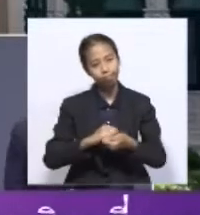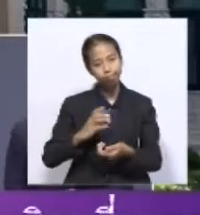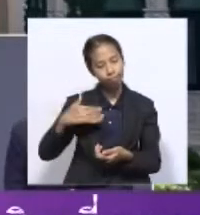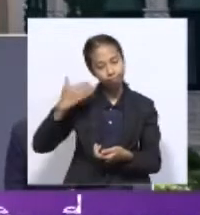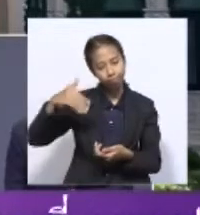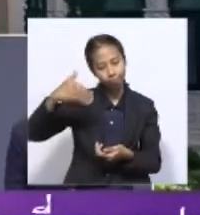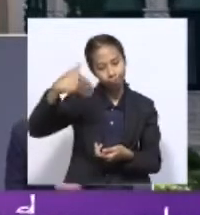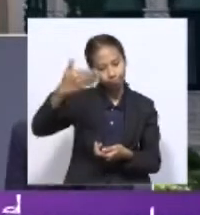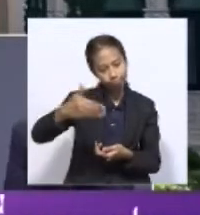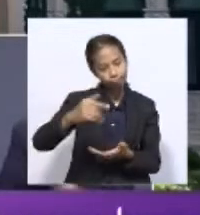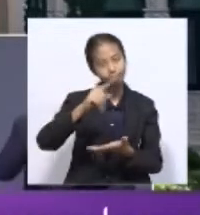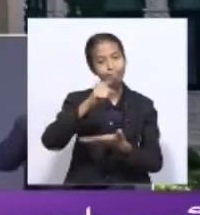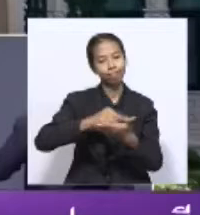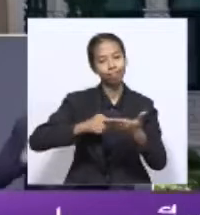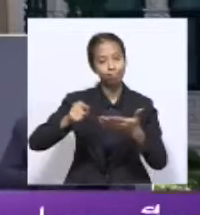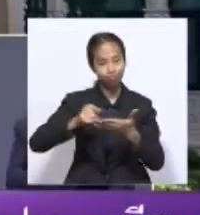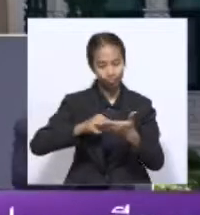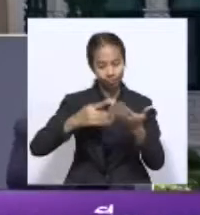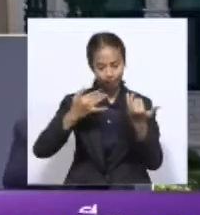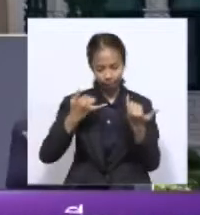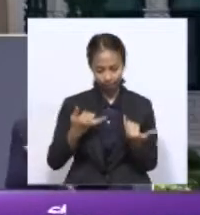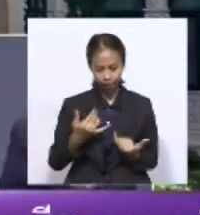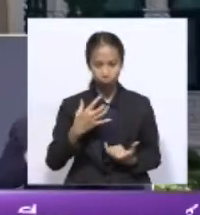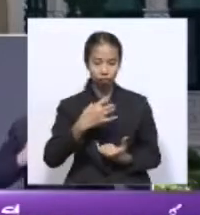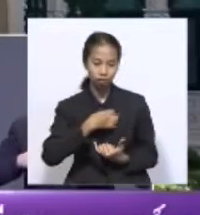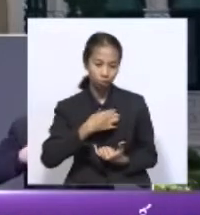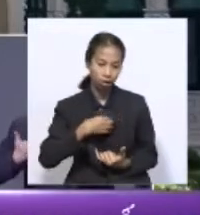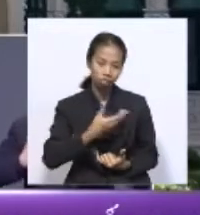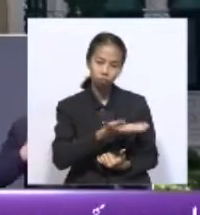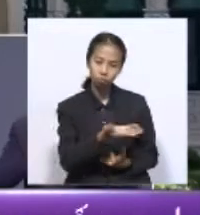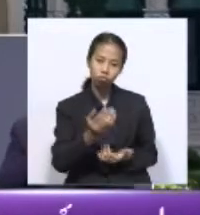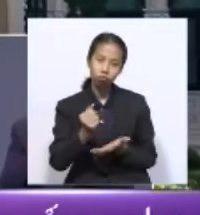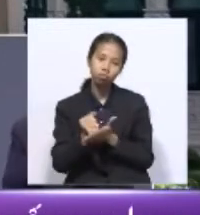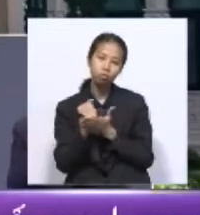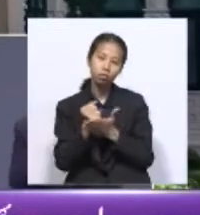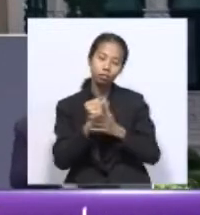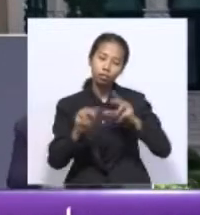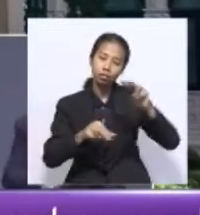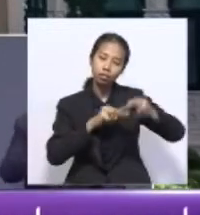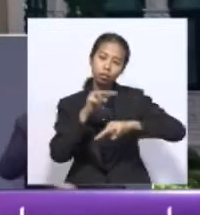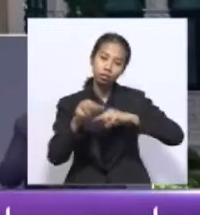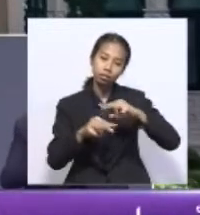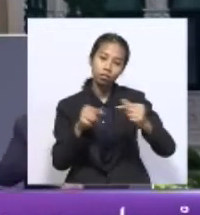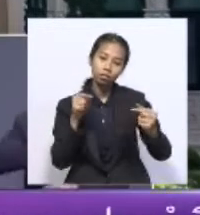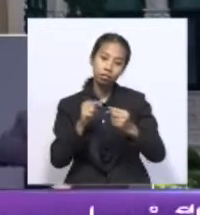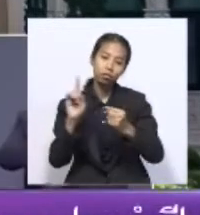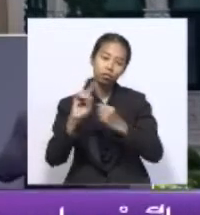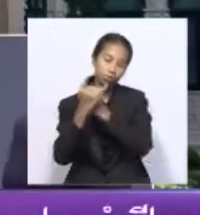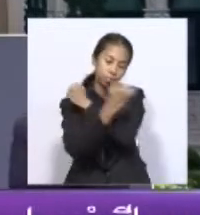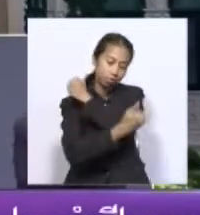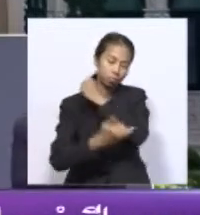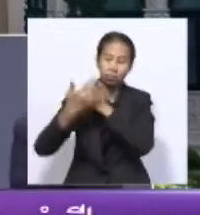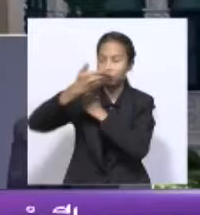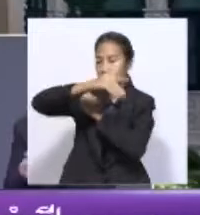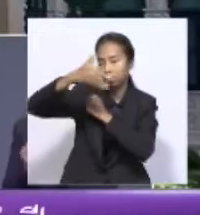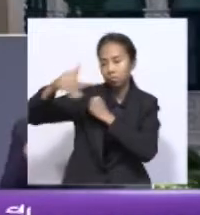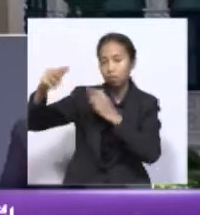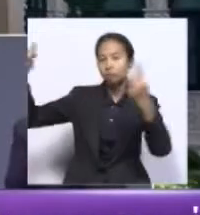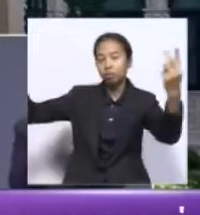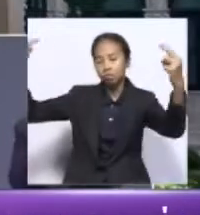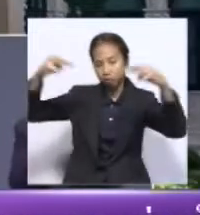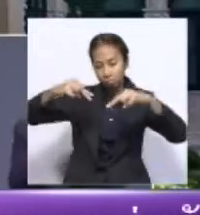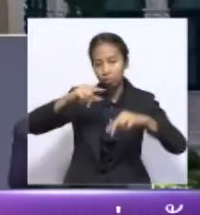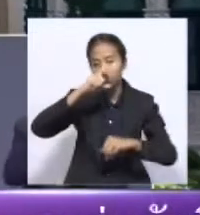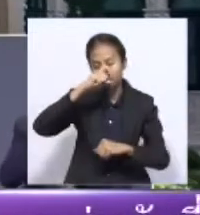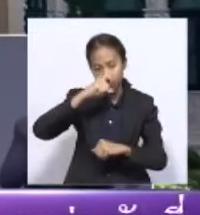ไปสู่การเลือกตั้งจึงอยากให้ทุกคนรักษาบรรยากาศและรักษามุมมองของต่างประเทศซึ่งในเรื่องของการเมืองและ